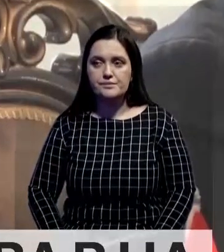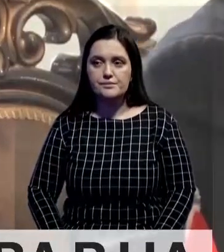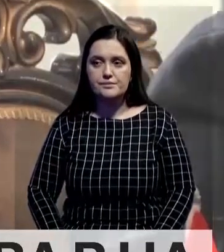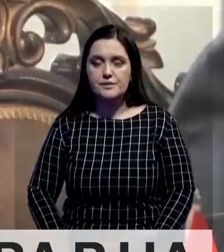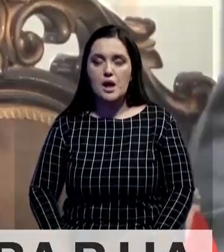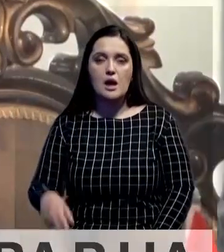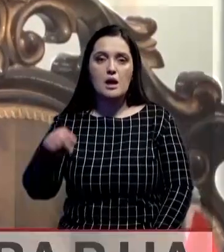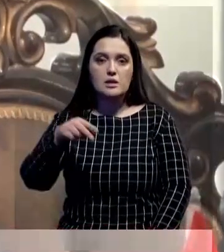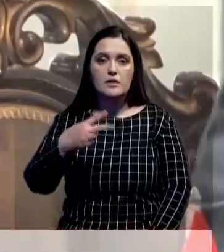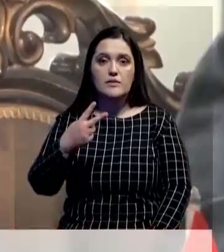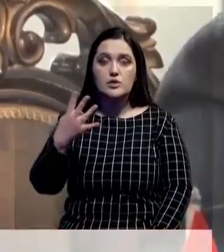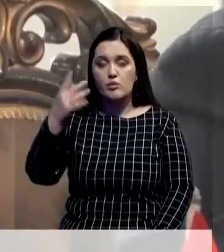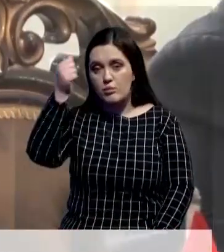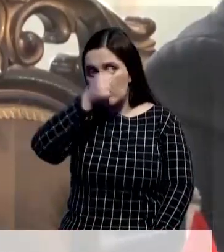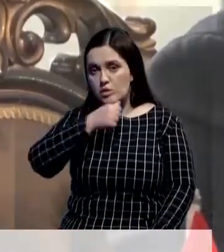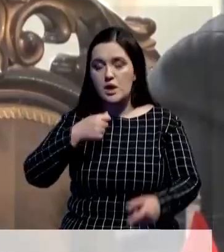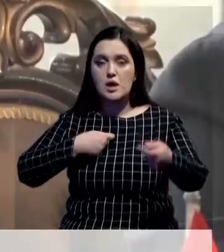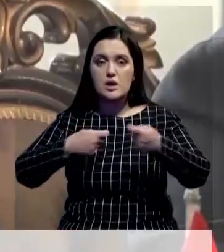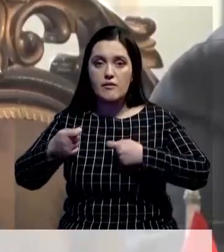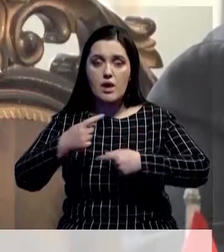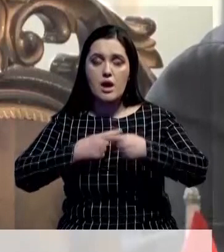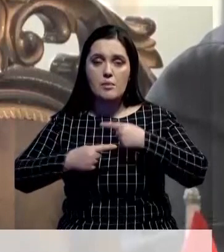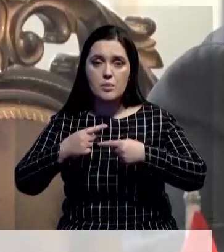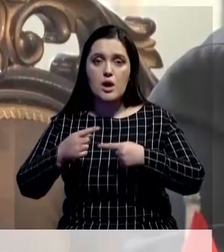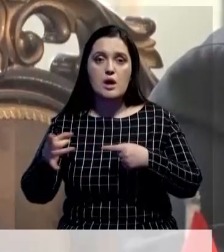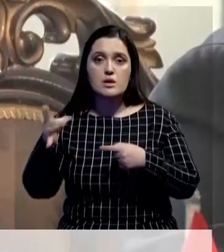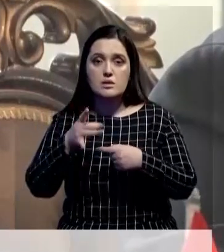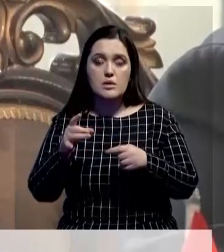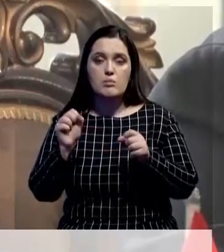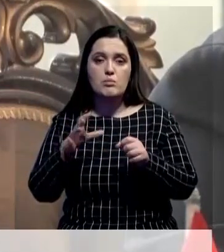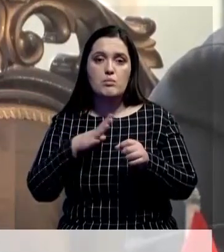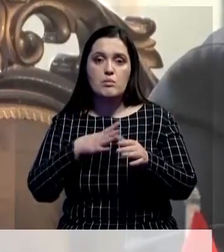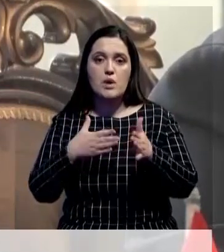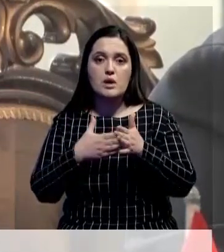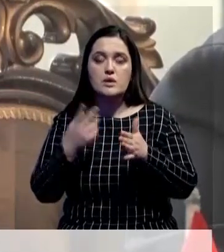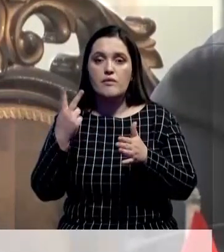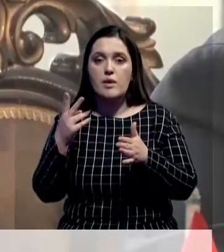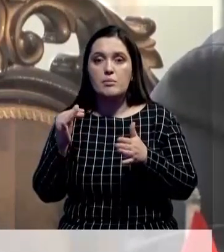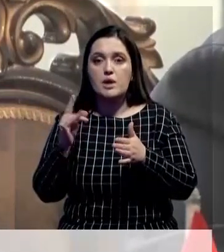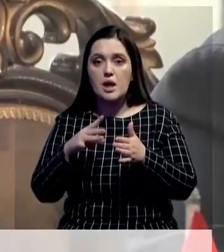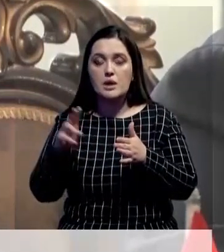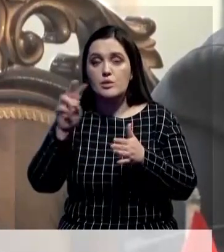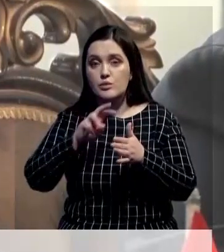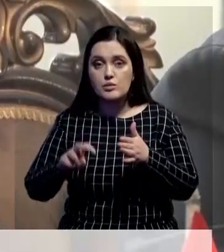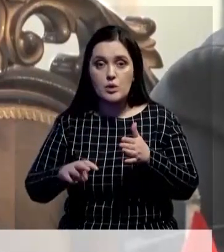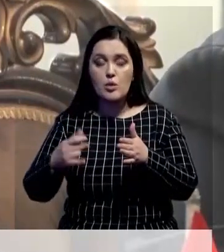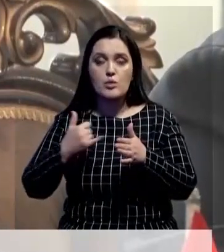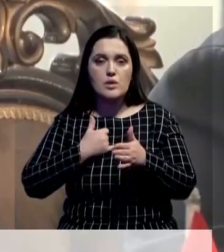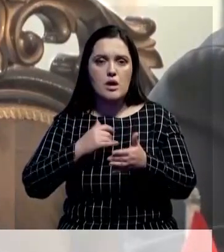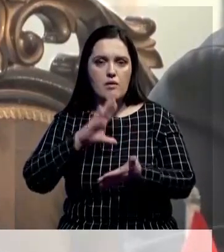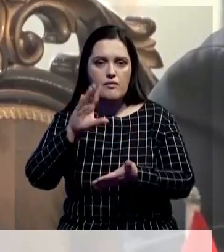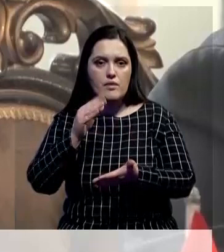К 2024 году товарооборот между нашими республиками может достигнуть 2 миллиардов долларов. Для этого у нас есть